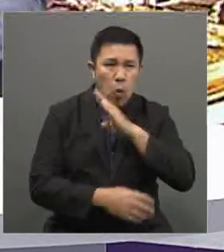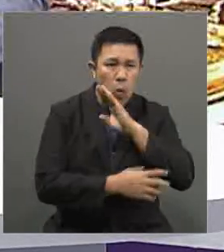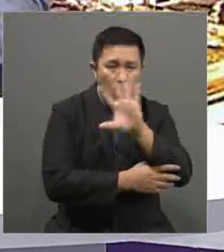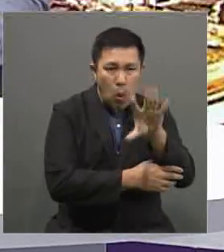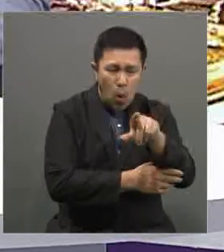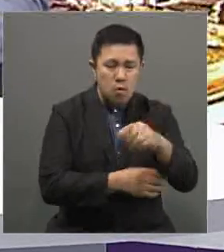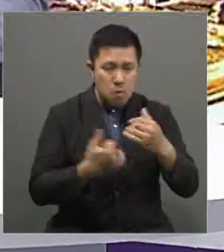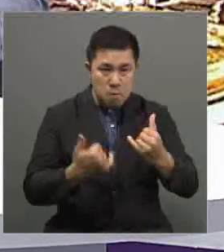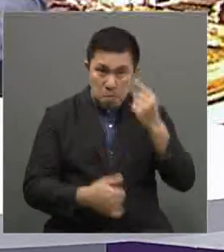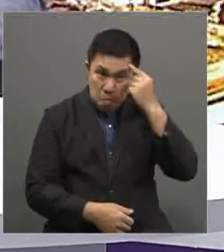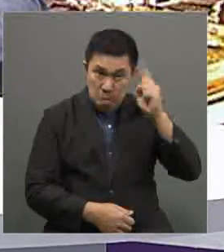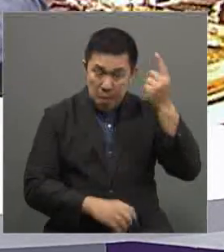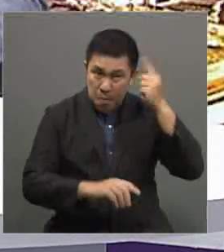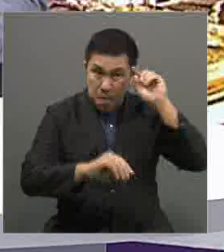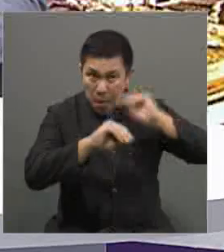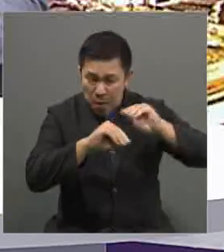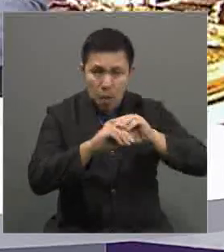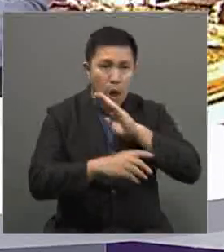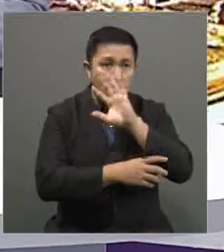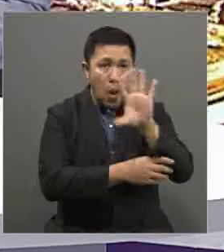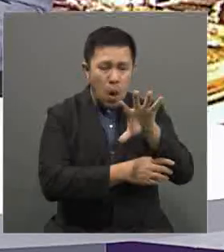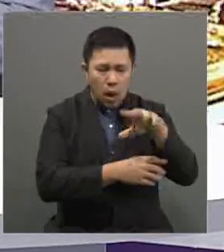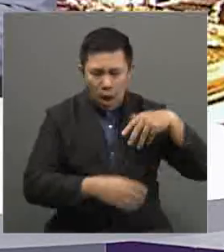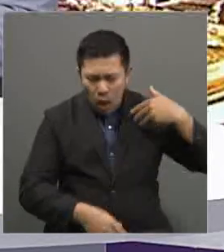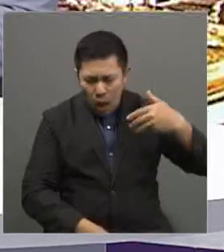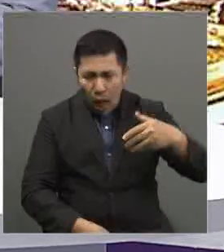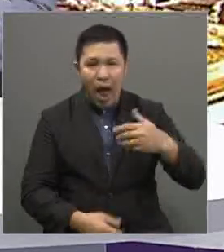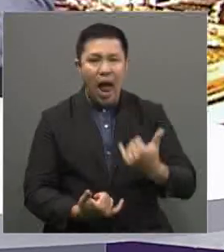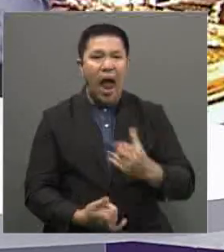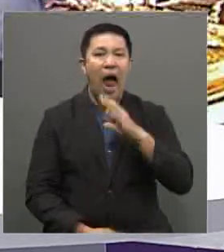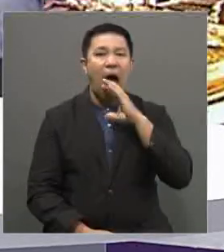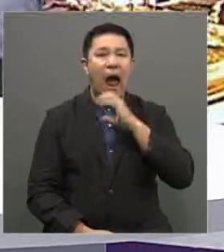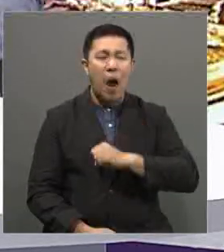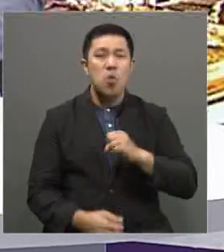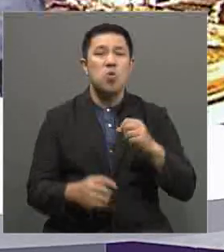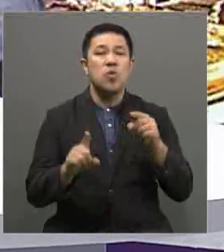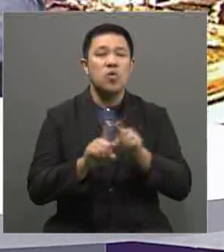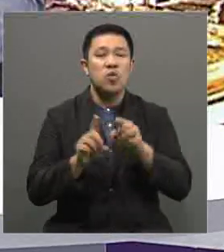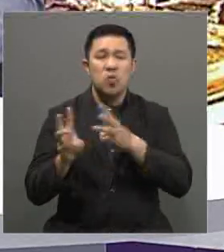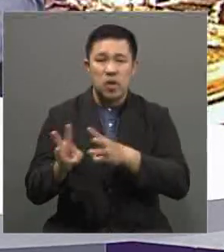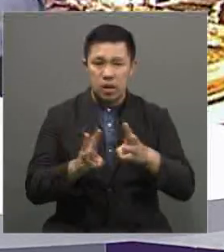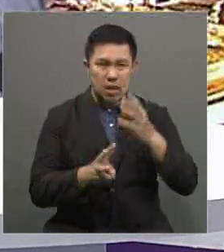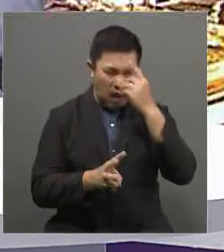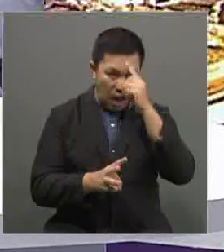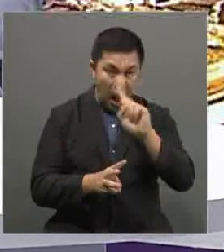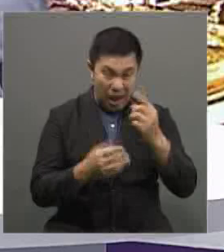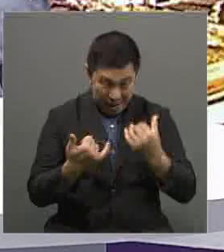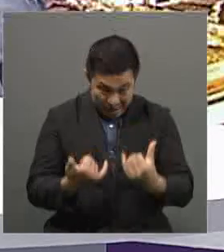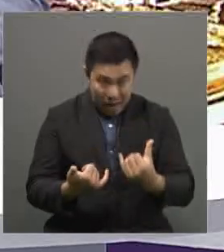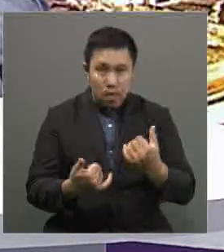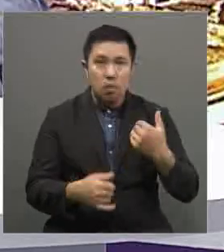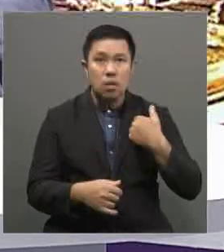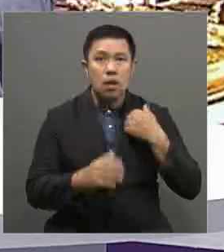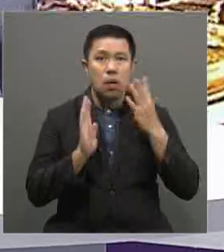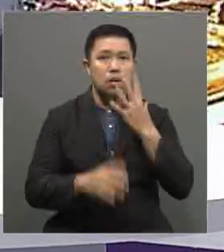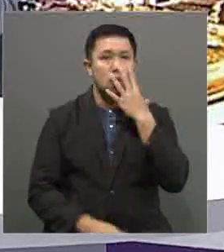สารพัดจะอัปเดตแต่ปรากฏว่าบางทีเนี่ยสุดท้ายพามาย้อนกลับไปใช้มุกเก่านะแล้วปรากฏว่ามันก็ยังได้ผลเพราะล่าสุดเนี่ยคุณผู้ชมมี